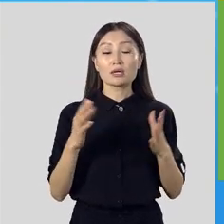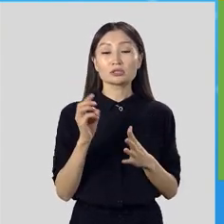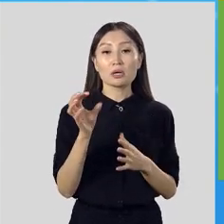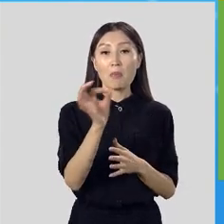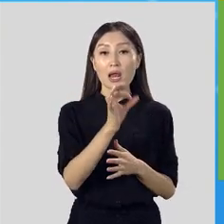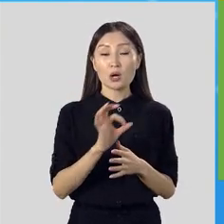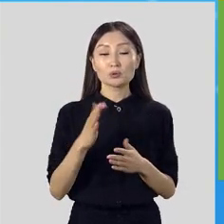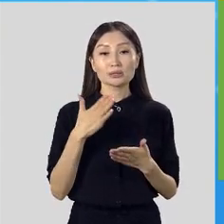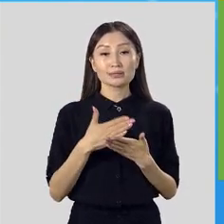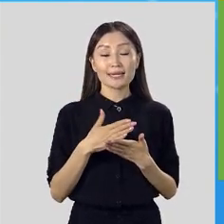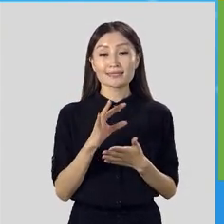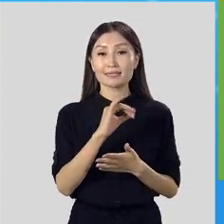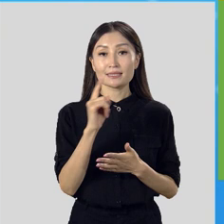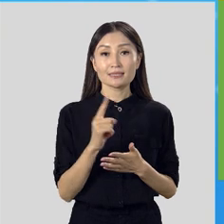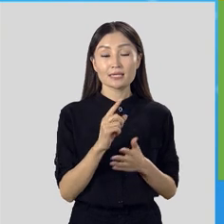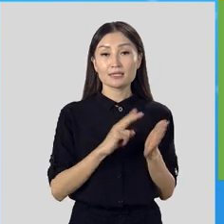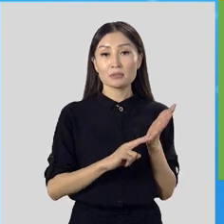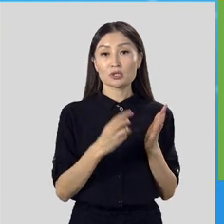молекулы, состоящие из